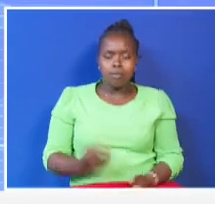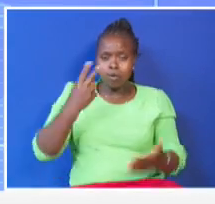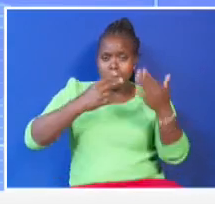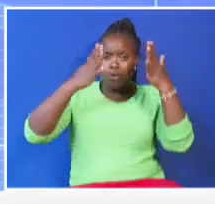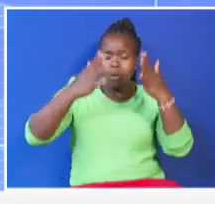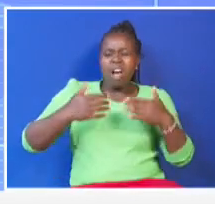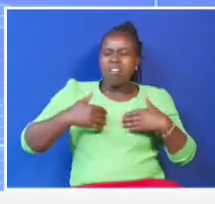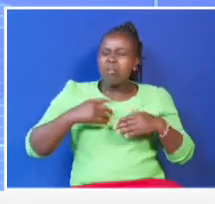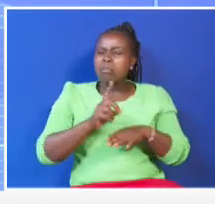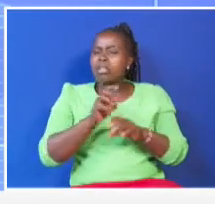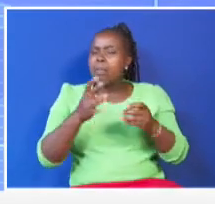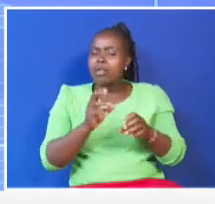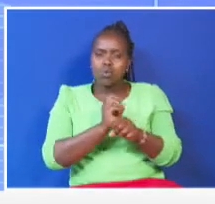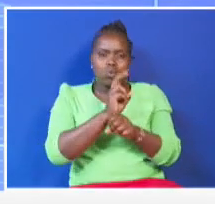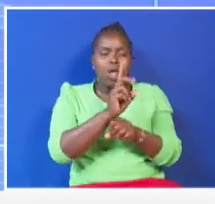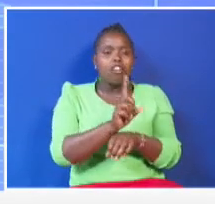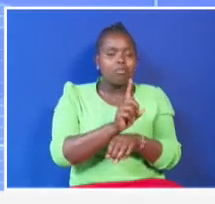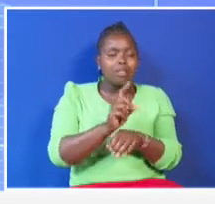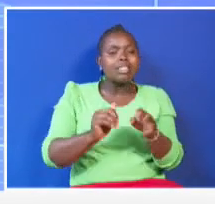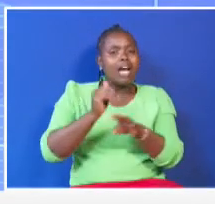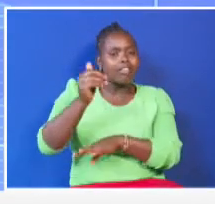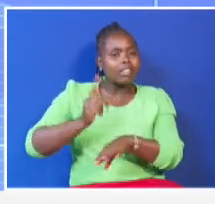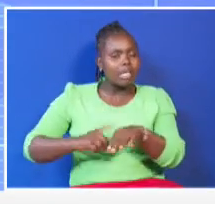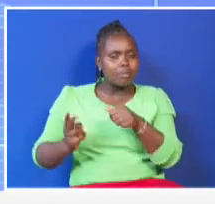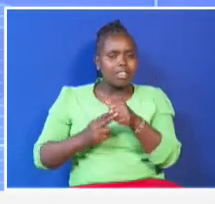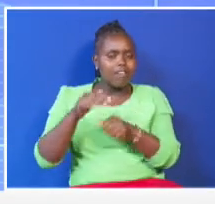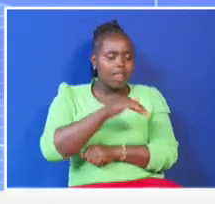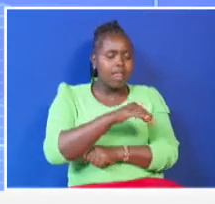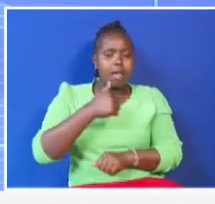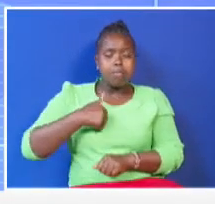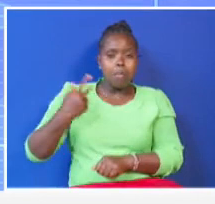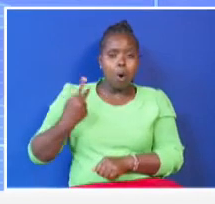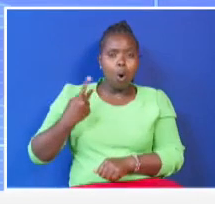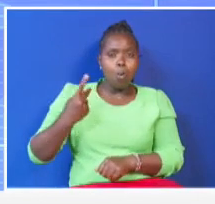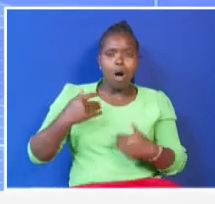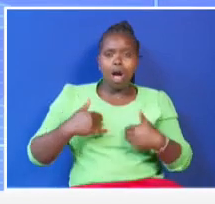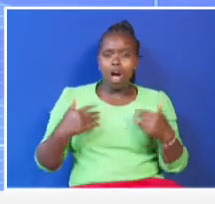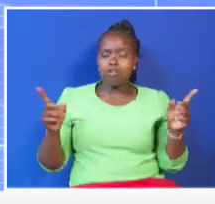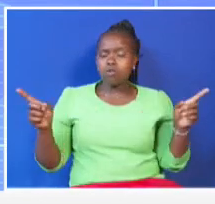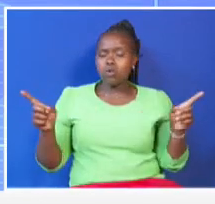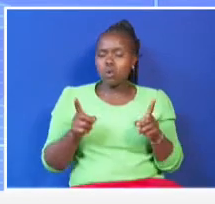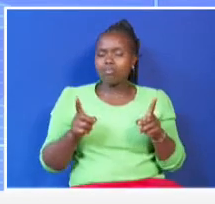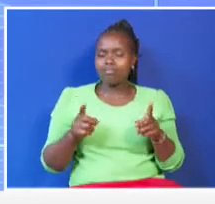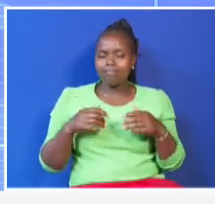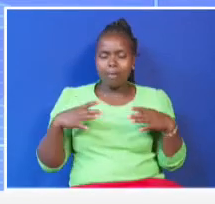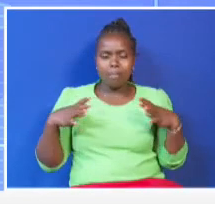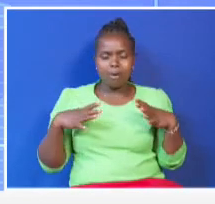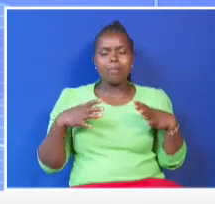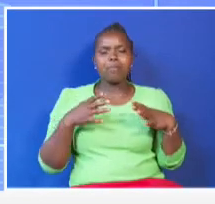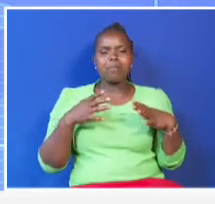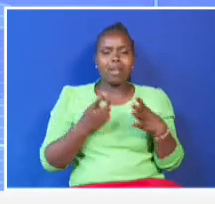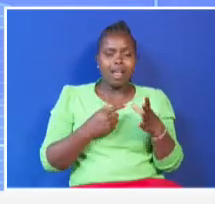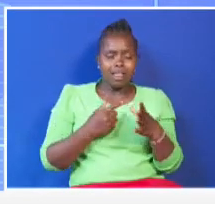mtazamaji, dakika ngapi hizi 12 baada ya saa 1 jioni, mimi na mwenzangu Edith Cross tunakwenda kumeza mate japo tuko